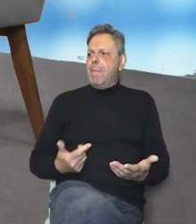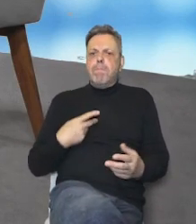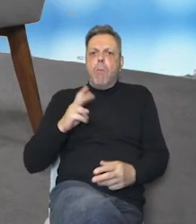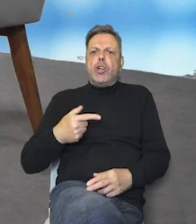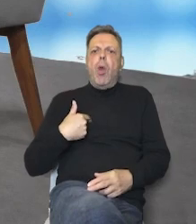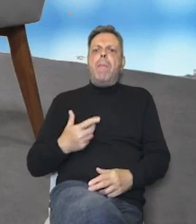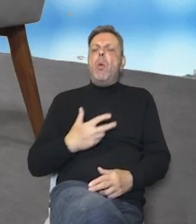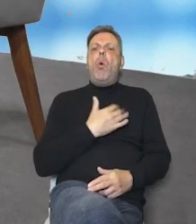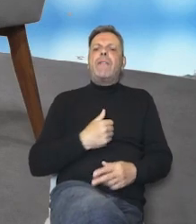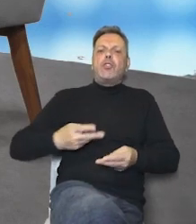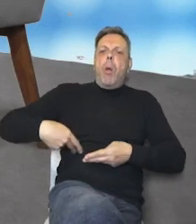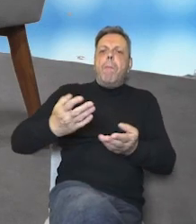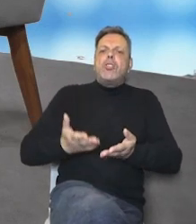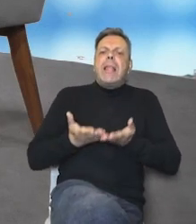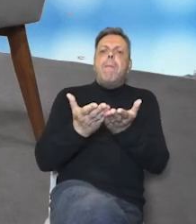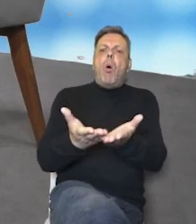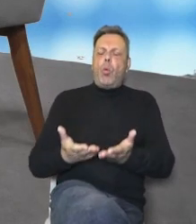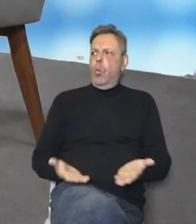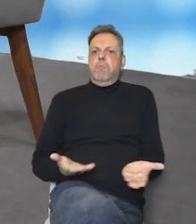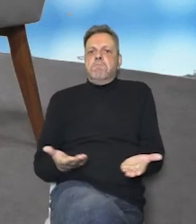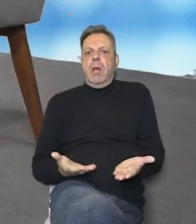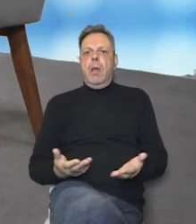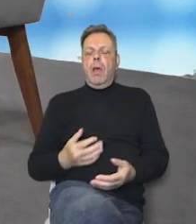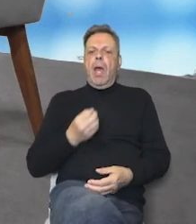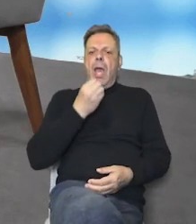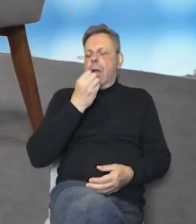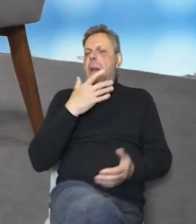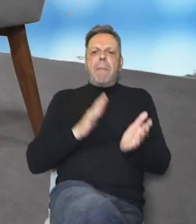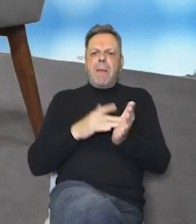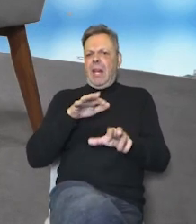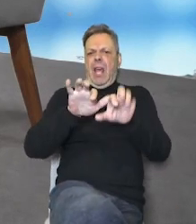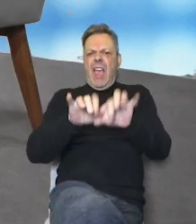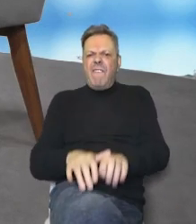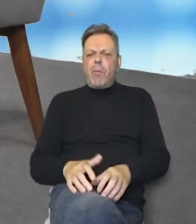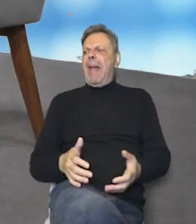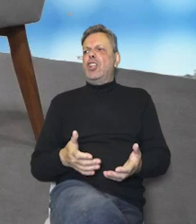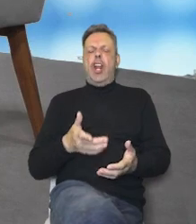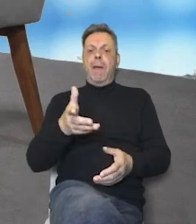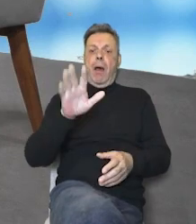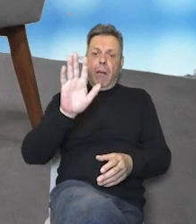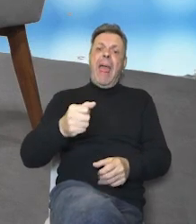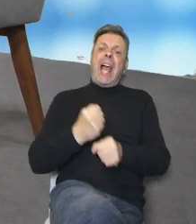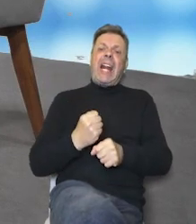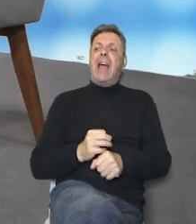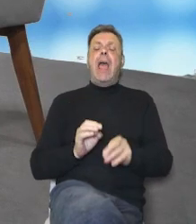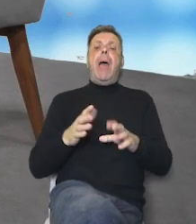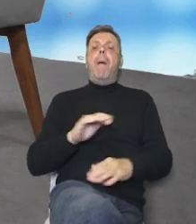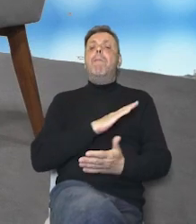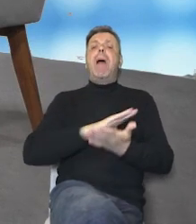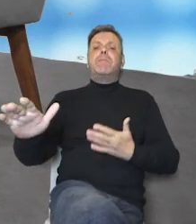Hrvatskoj poslati poruku, ne znam, informatičarima da rade